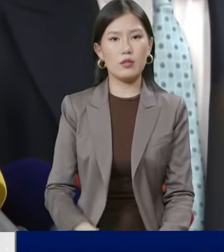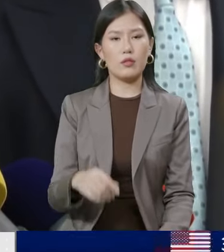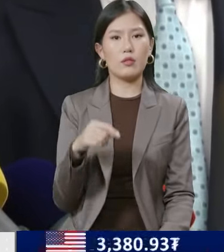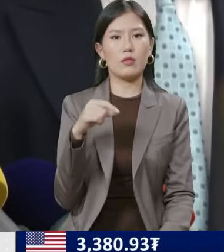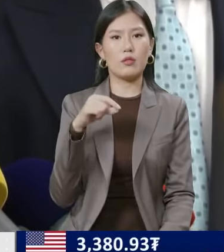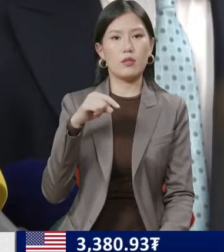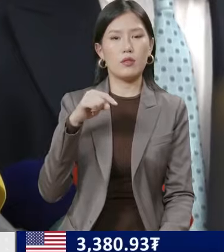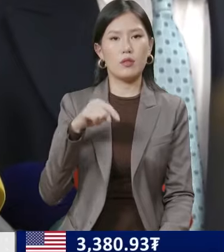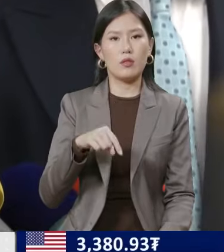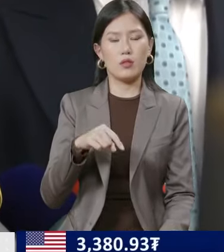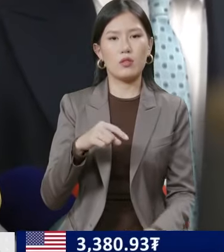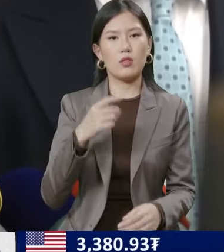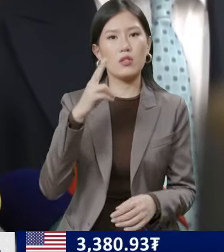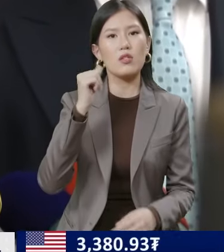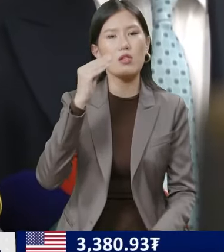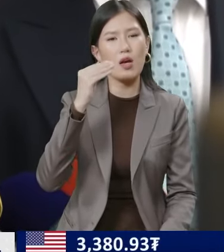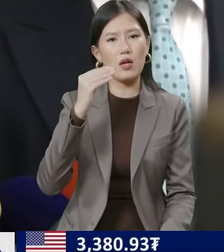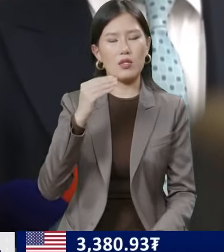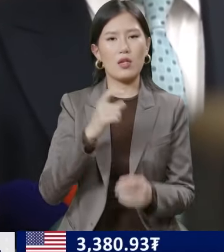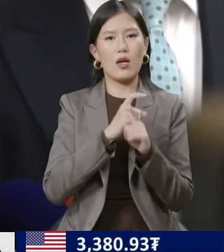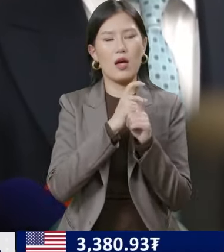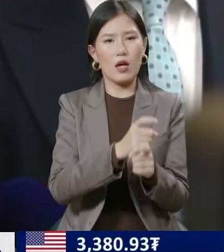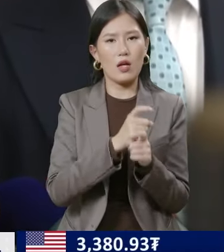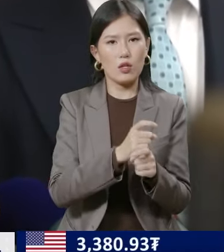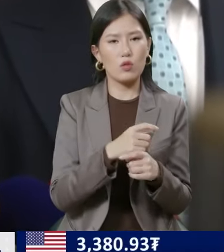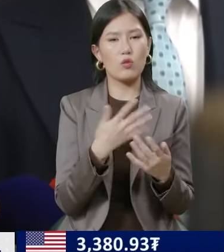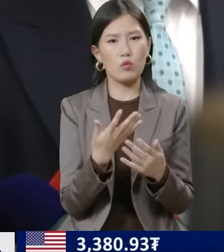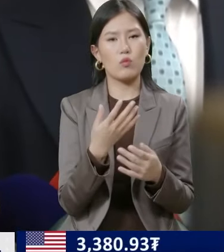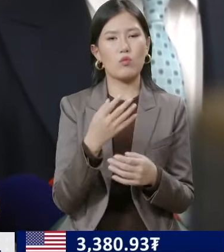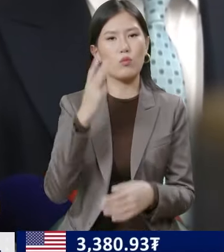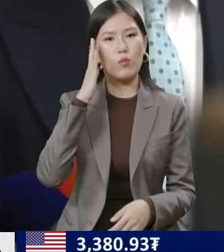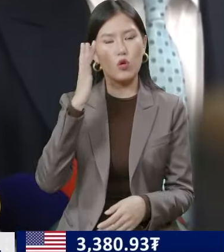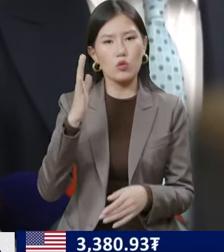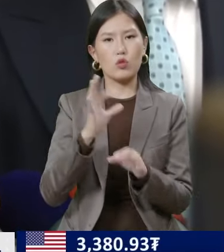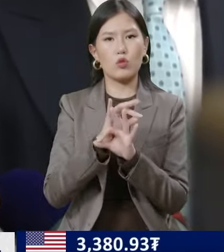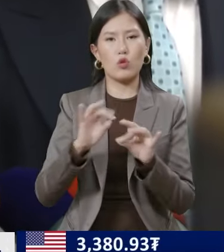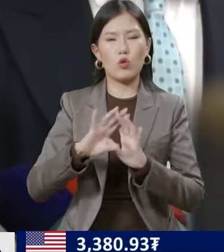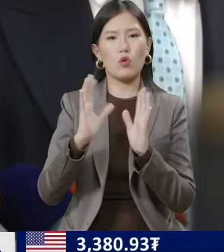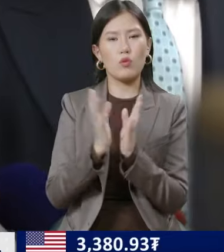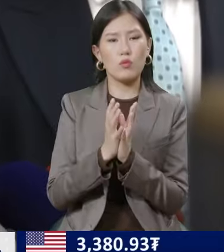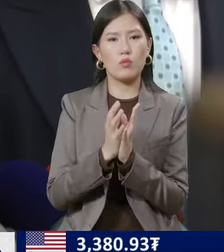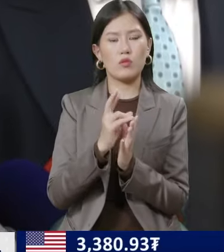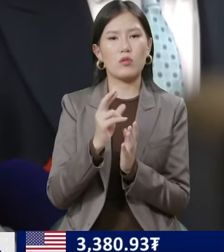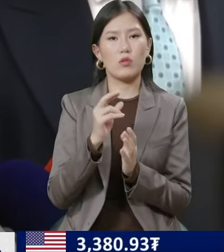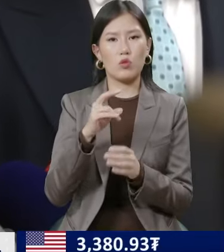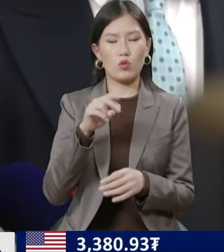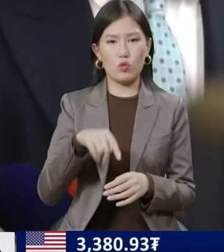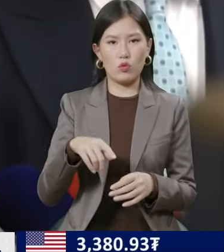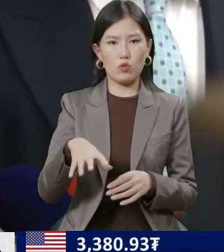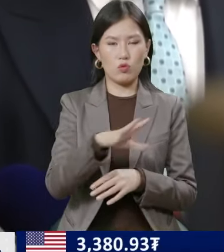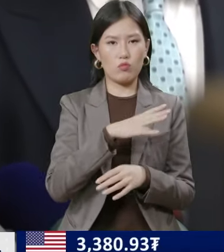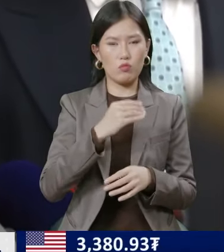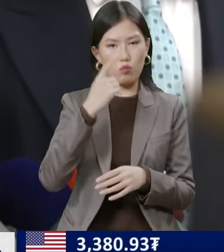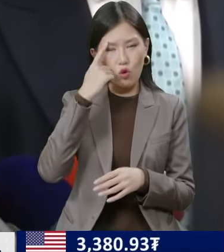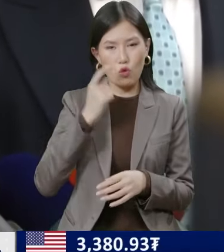яах ийм зохиомжил халамжийн ян зүрийн энэ зүүний бодлогуудыг өнгөрсөн хугацаанд хэрэгжүүлж ирсэн. Гэтэл нутагтаа эзэн байхын тулд